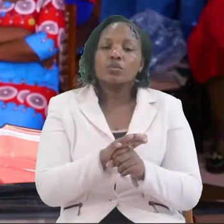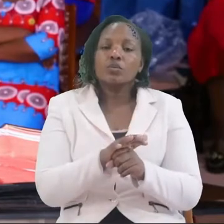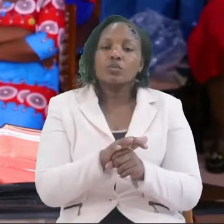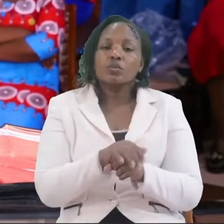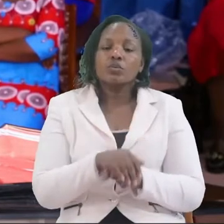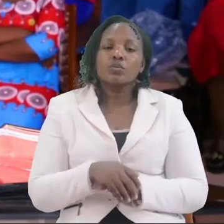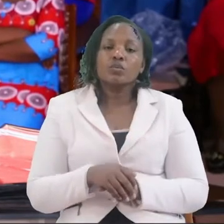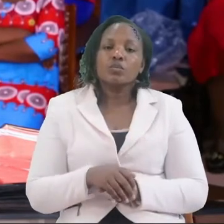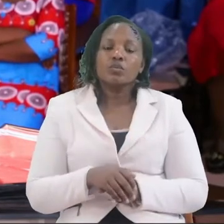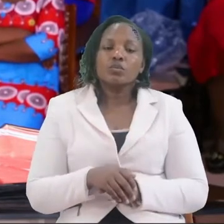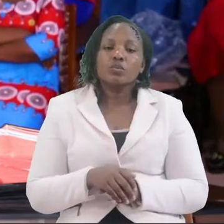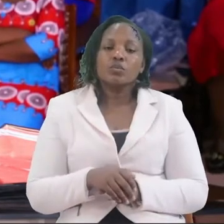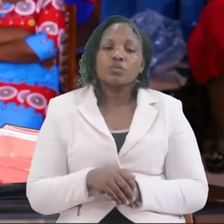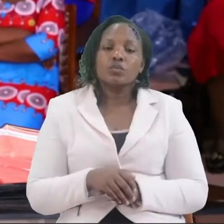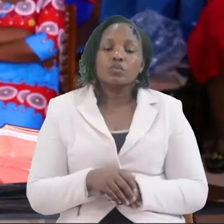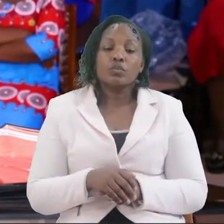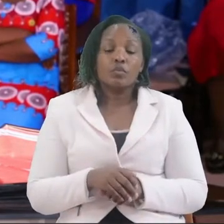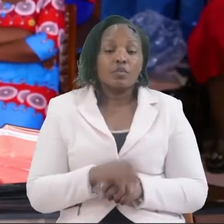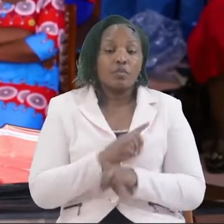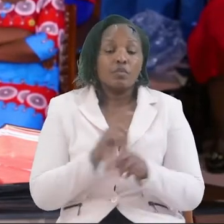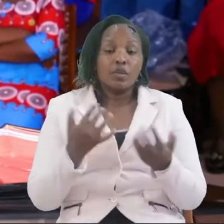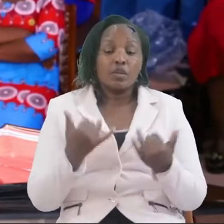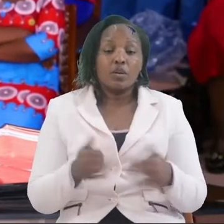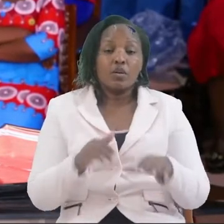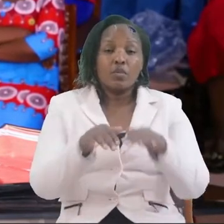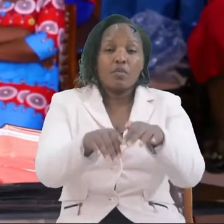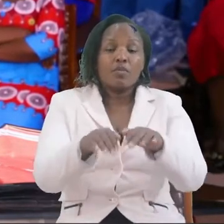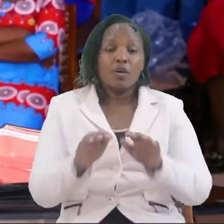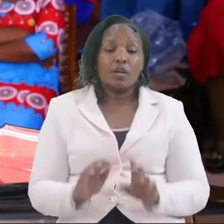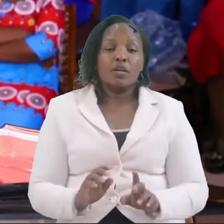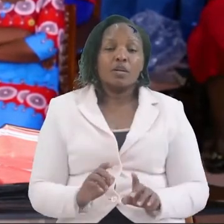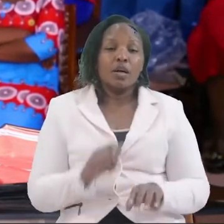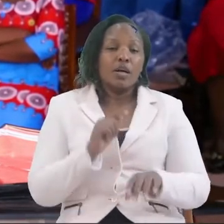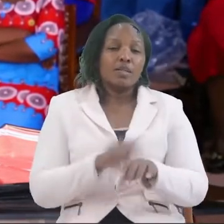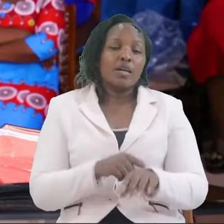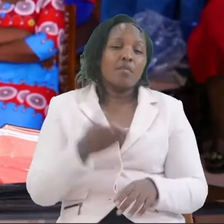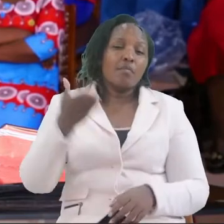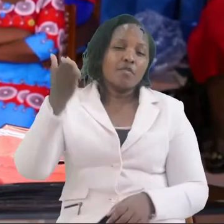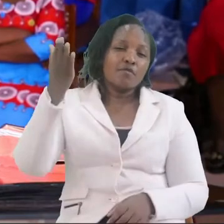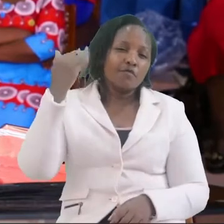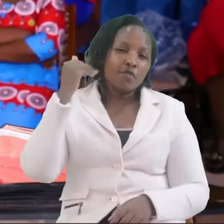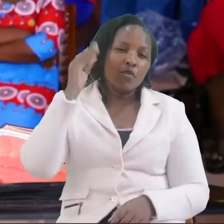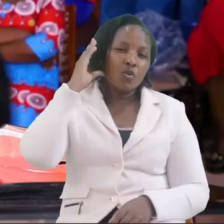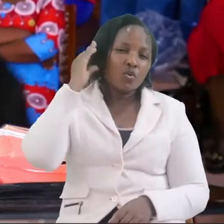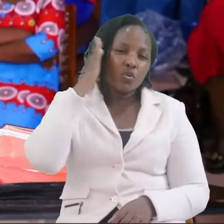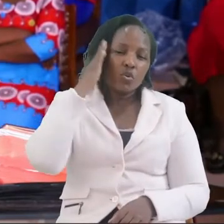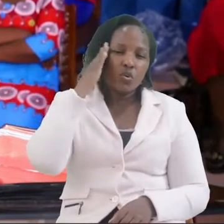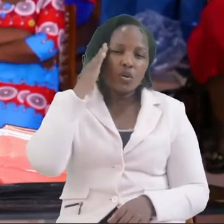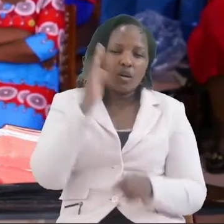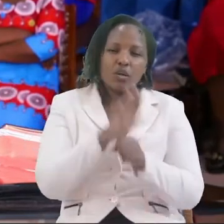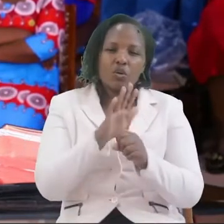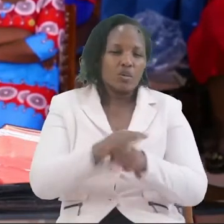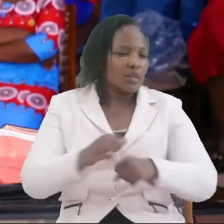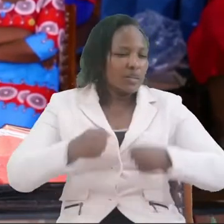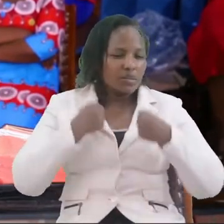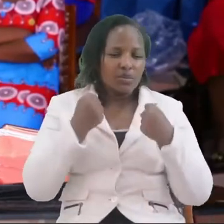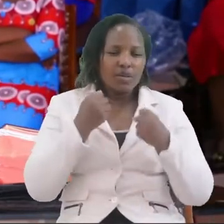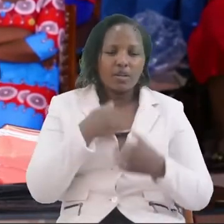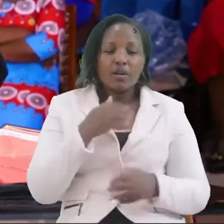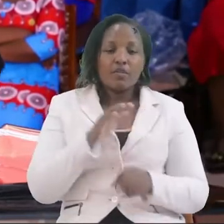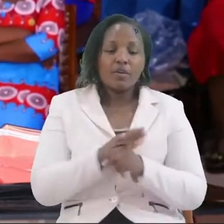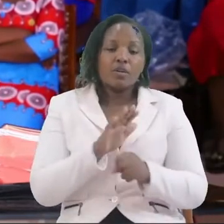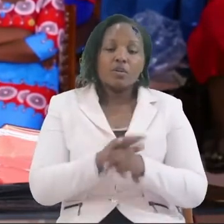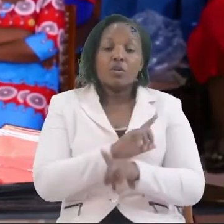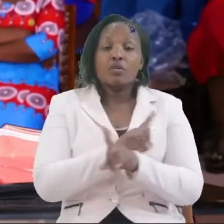huyo mjamali alizikwa, you know, Nyachai. Kuna wakati aliwika sana, alikuwa na nguvu nyingi sana. Lakini unaona,